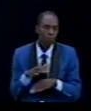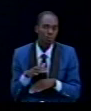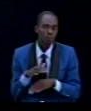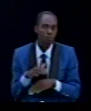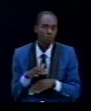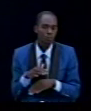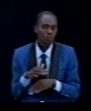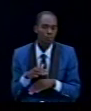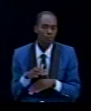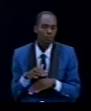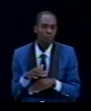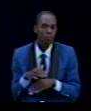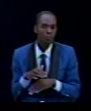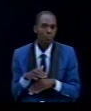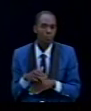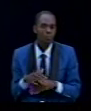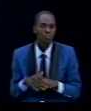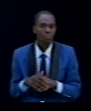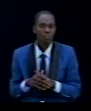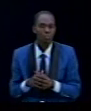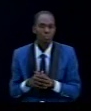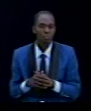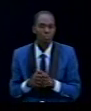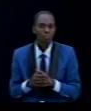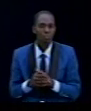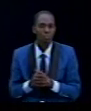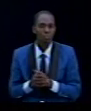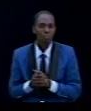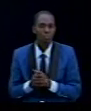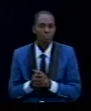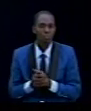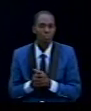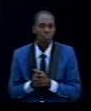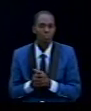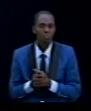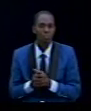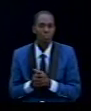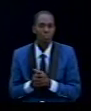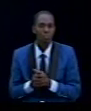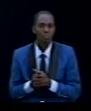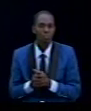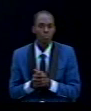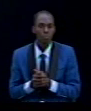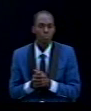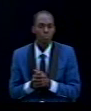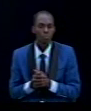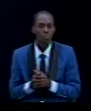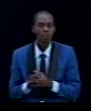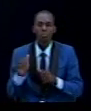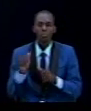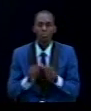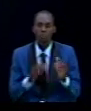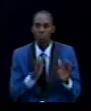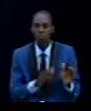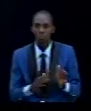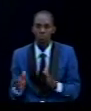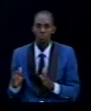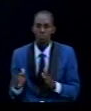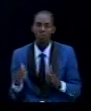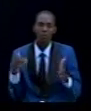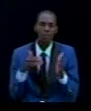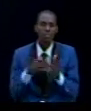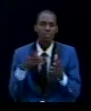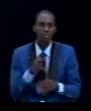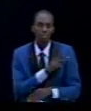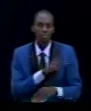le monde, dans la vie des jeunes, des enfants, des adultes, soit brisé au nom de Jésus-Christ. And every plan that is against the kingdom of God